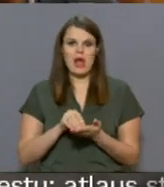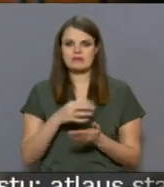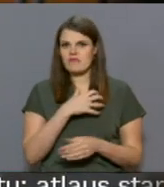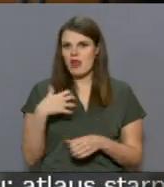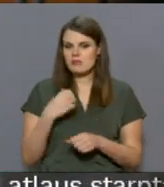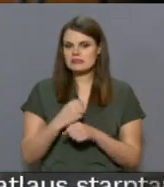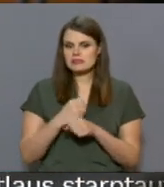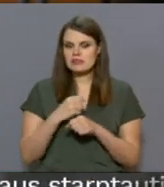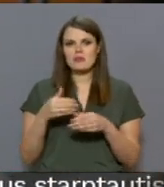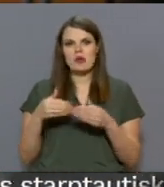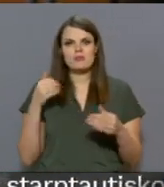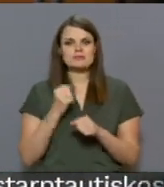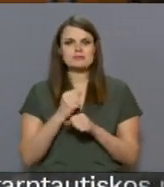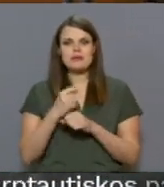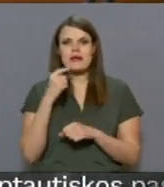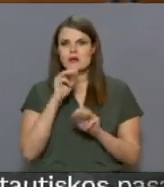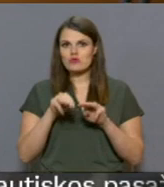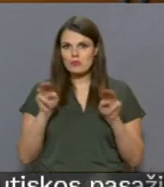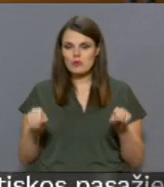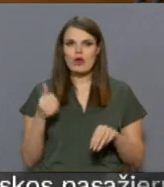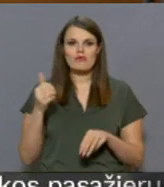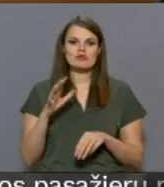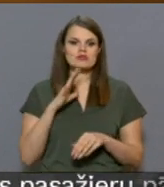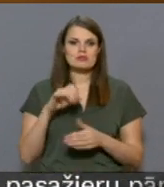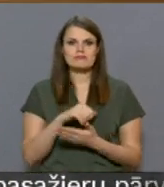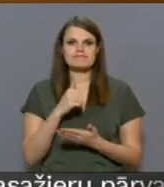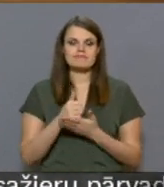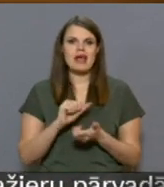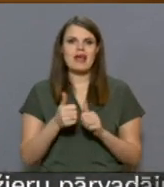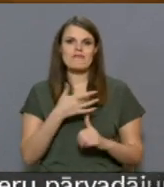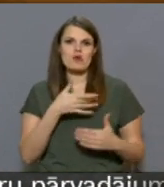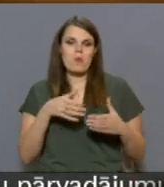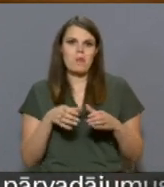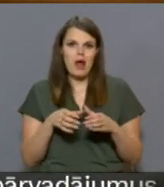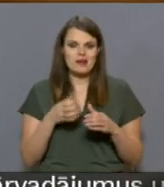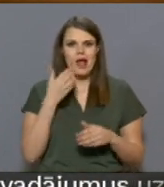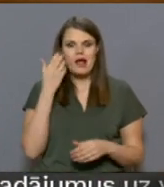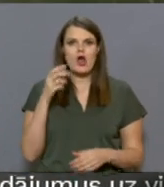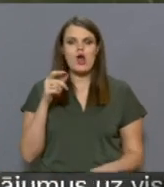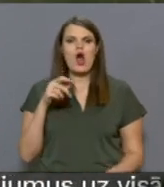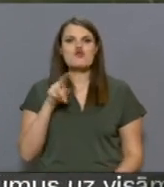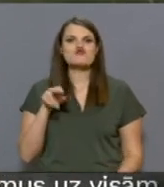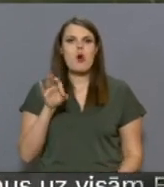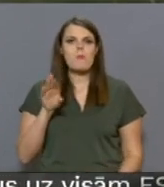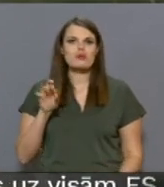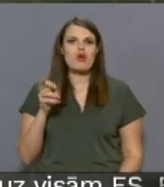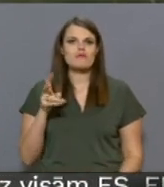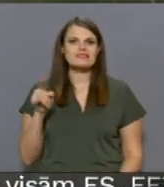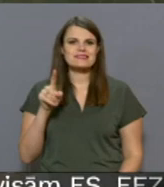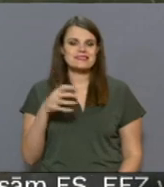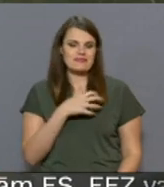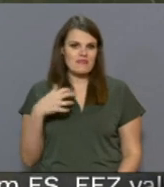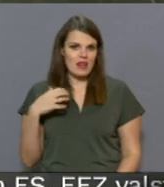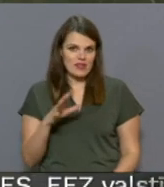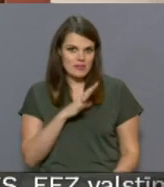ekonomikas ministram. Viņš pārstāvēja reformu partiju pēdējā Valda Dombrovska valdībā, kas pilnvaras nolika 2014. Gada